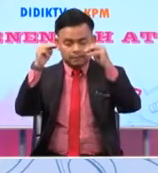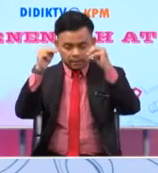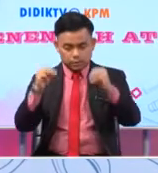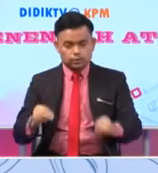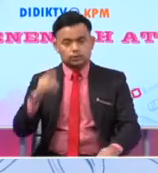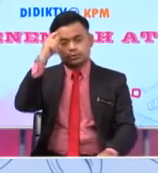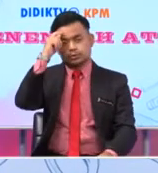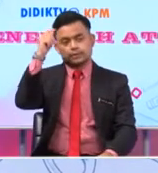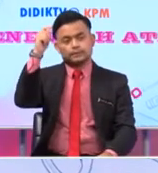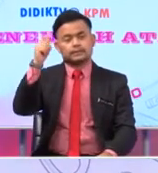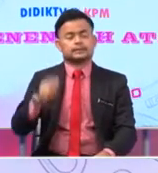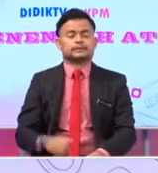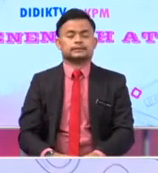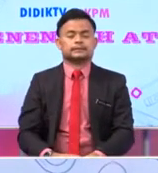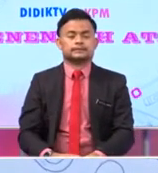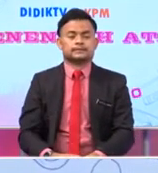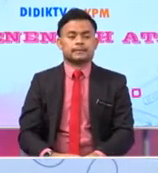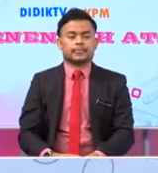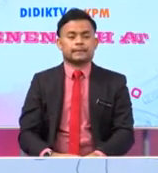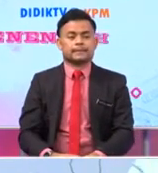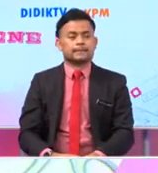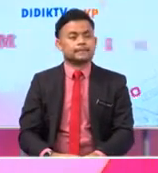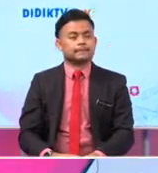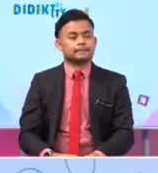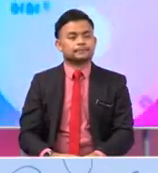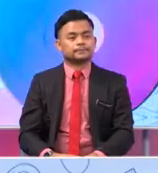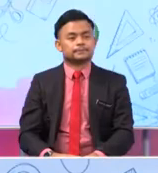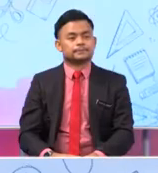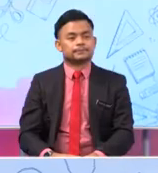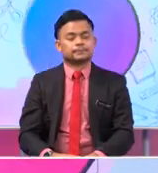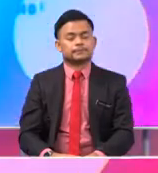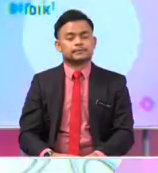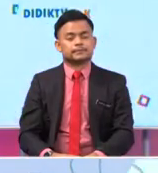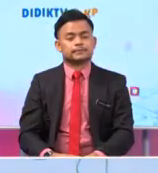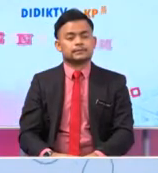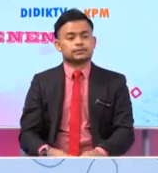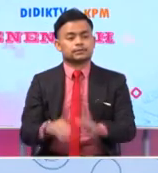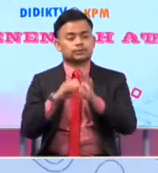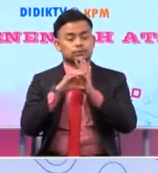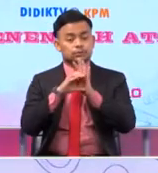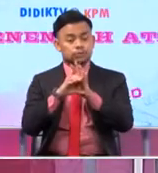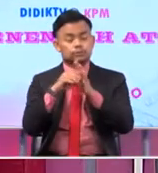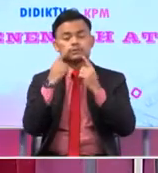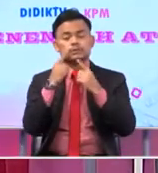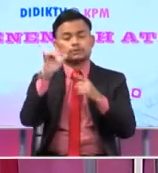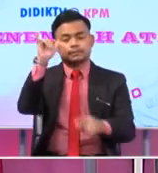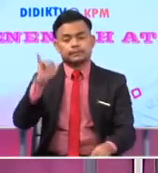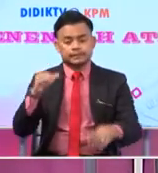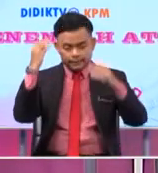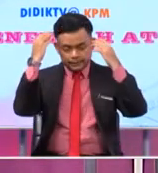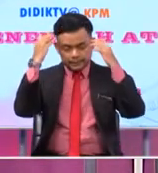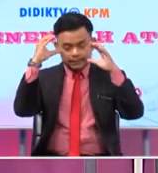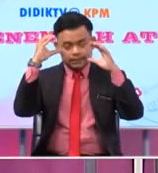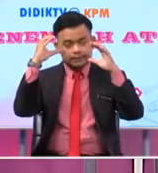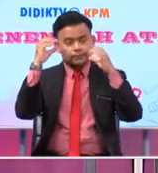kicau pamira pulsanya betul jadi ah jadi segitu tengok sampel contoh jawabannya sego sediakan